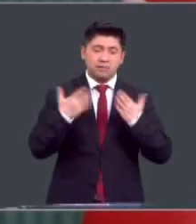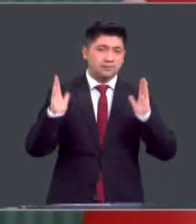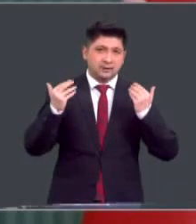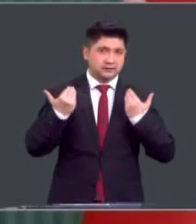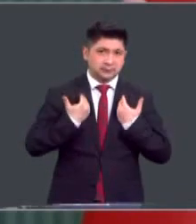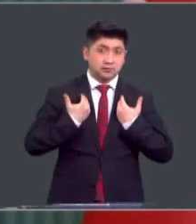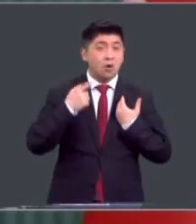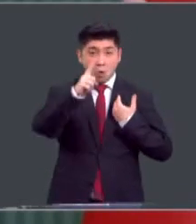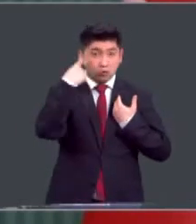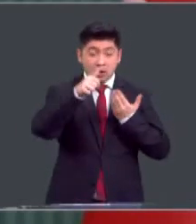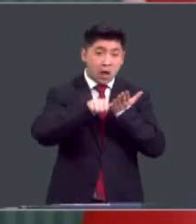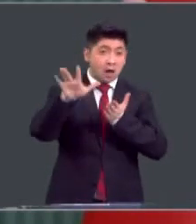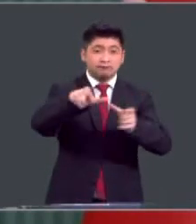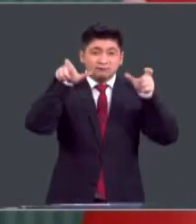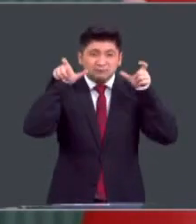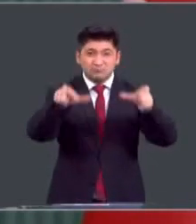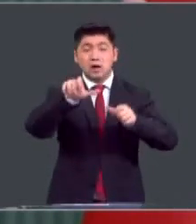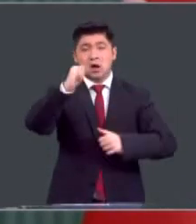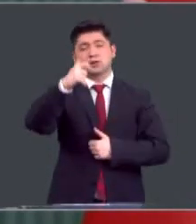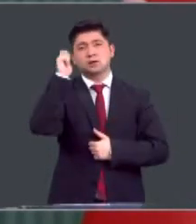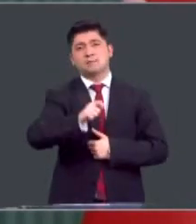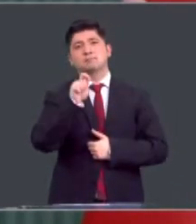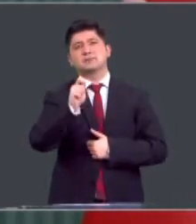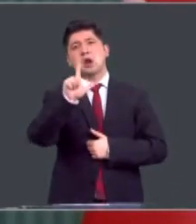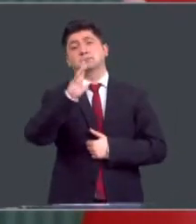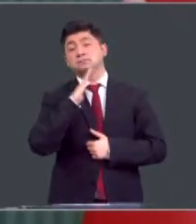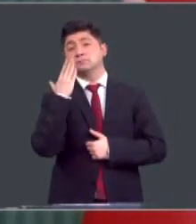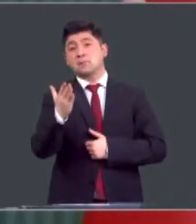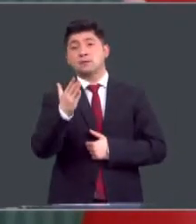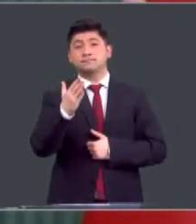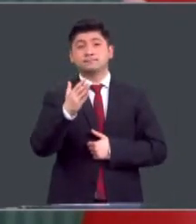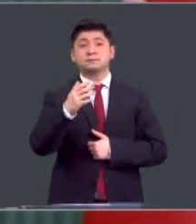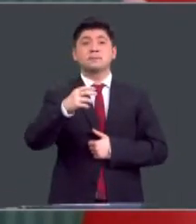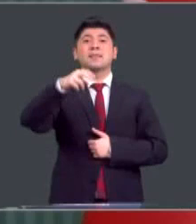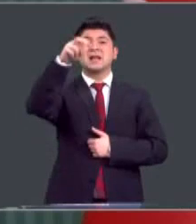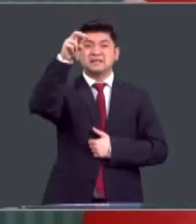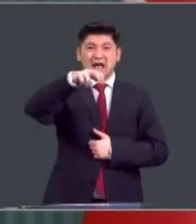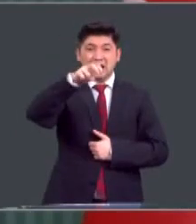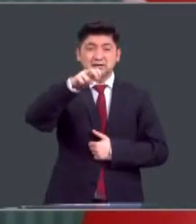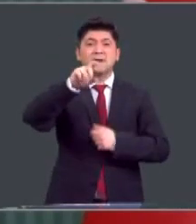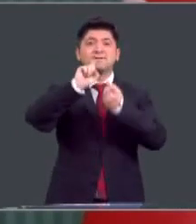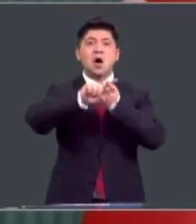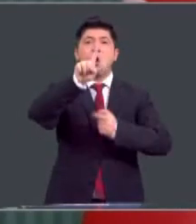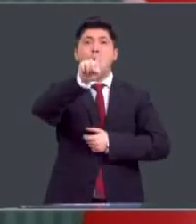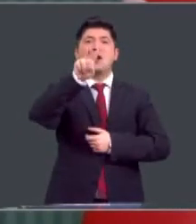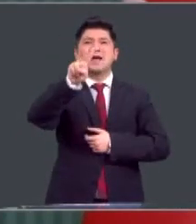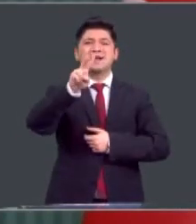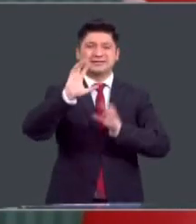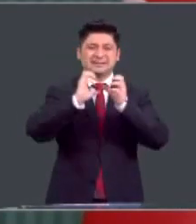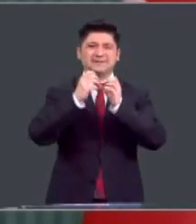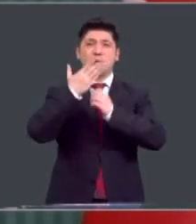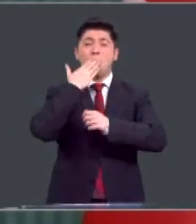onun içinde her türlü Tedbiri almak durumundayız 8 ve 12'nci sınıflar